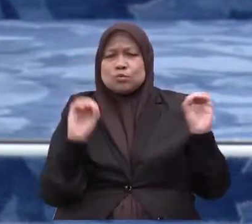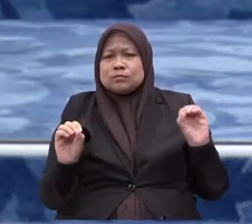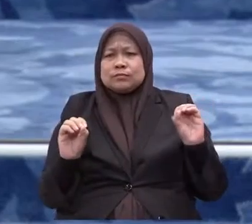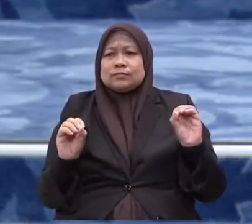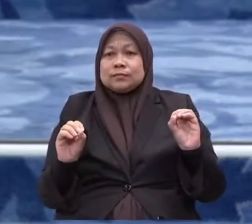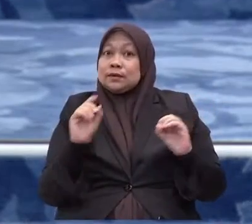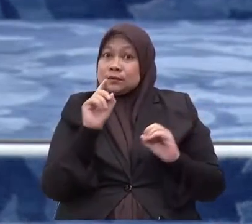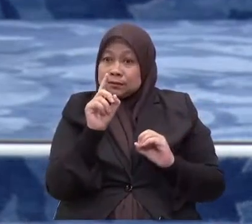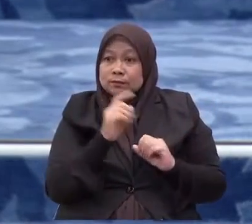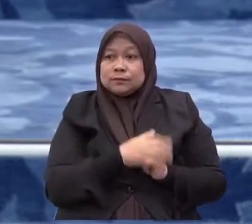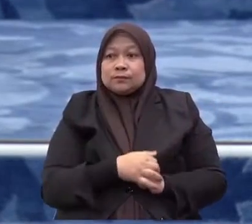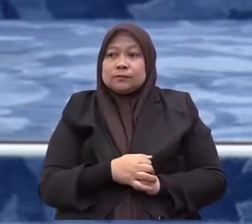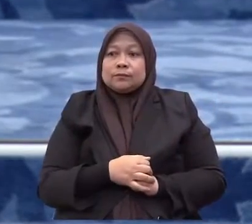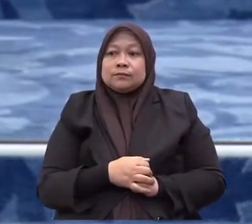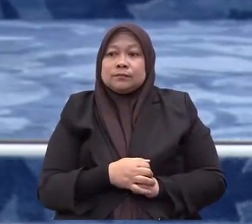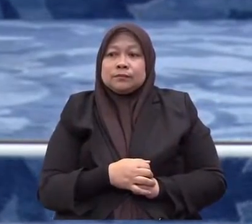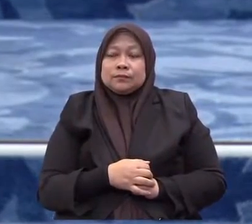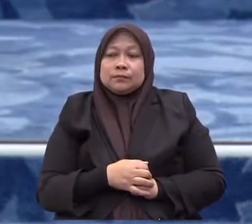1